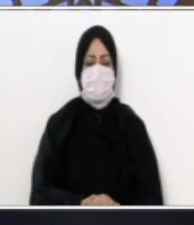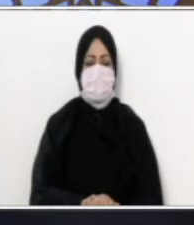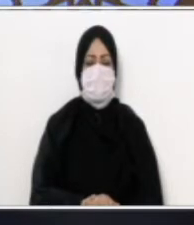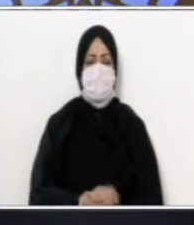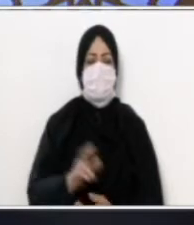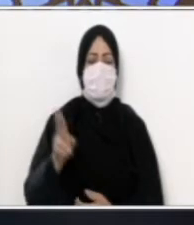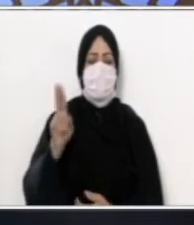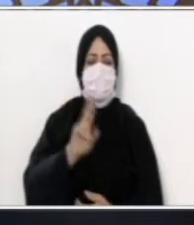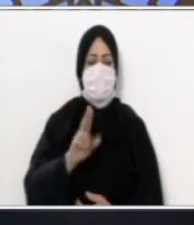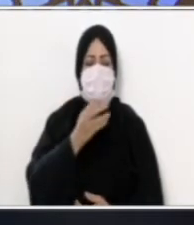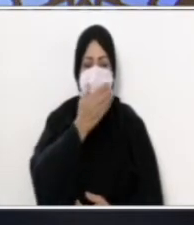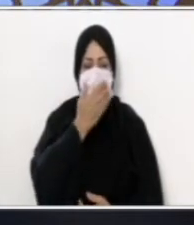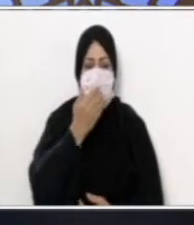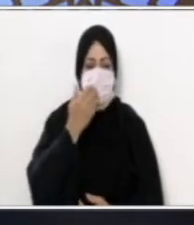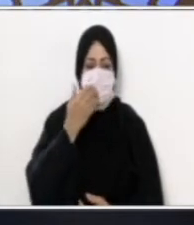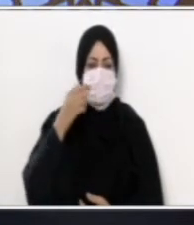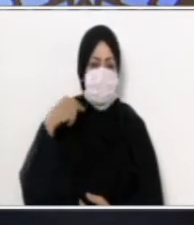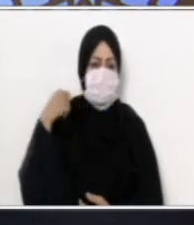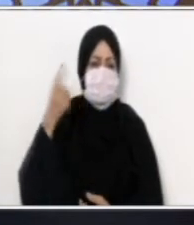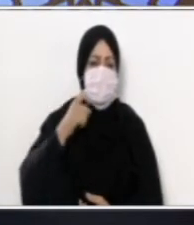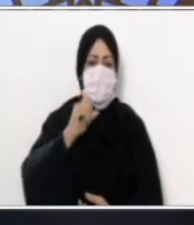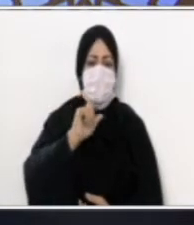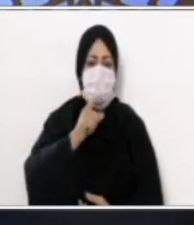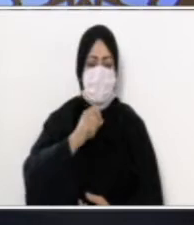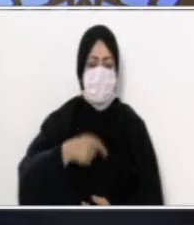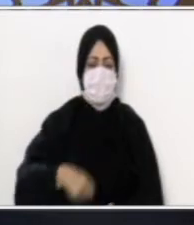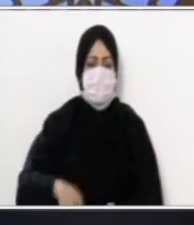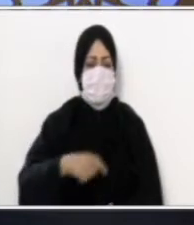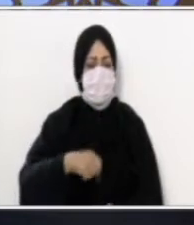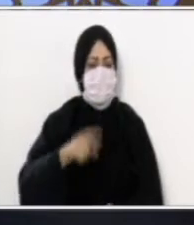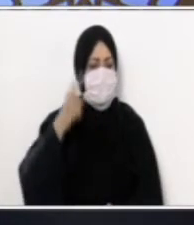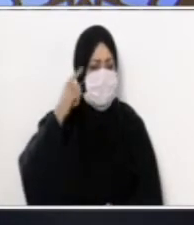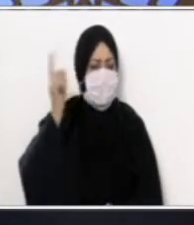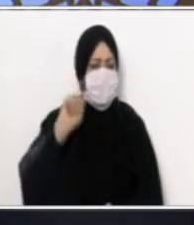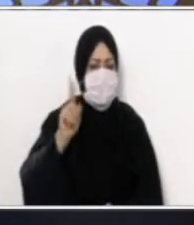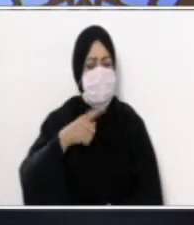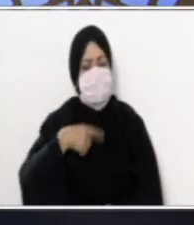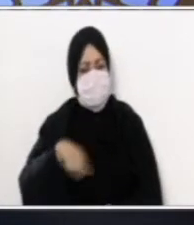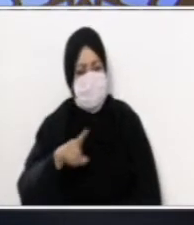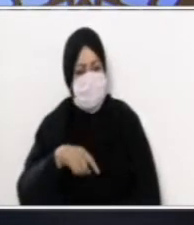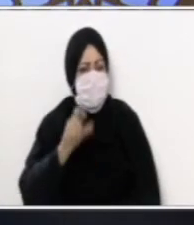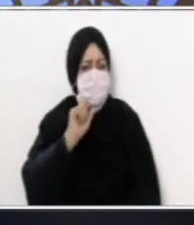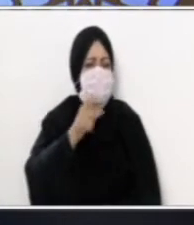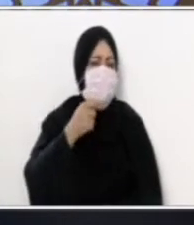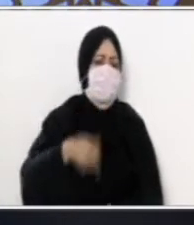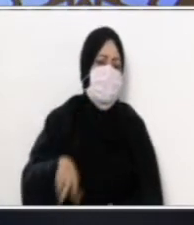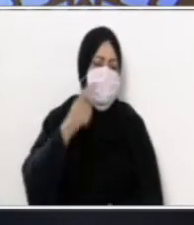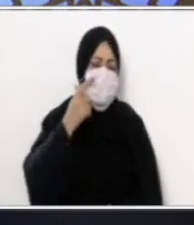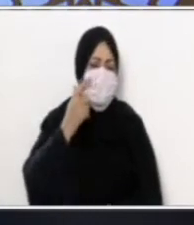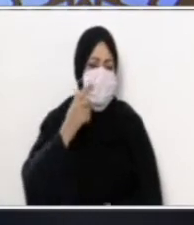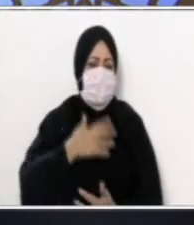مش متاكده 100% هل هي صحيحه هل تنزل مني ام لا لما نغسل، وبعد الاغتسال ما في شيء 4-5 أيام لما نغسل. تمام